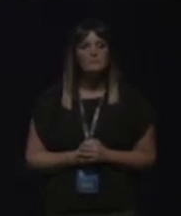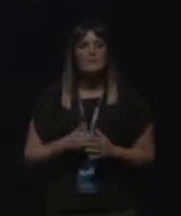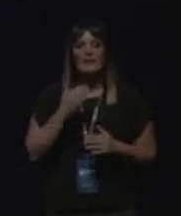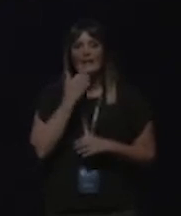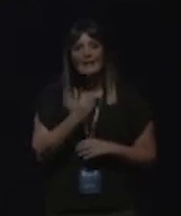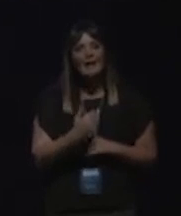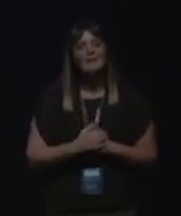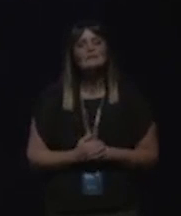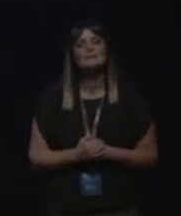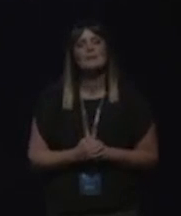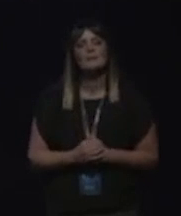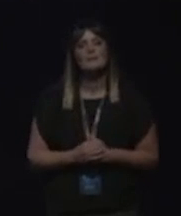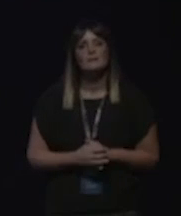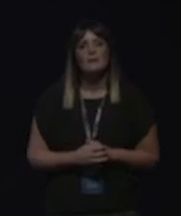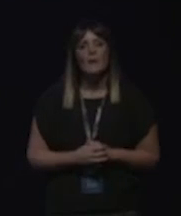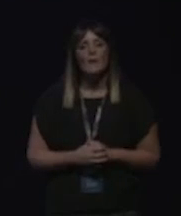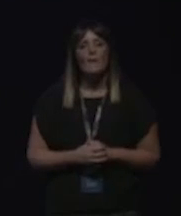Grazie.